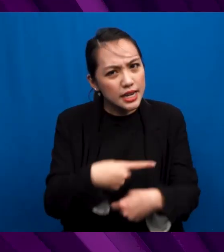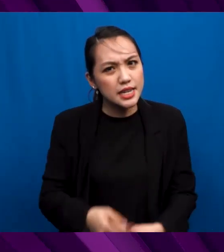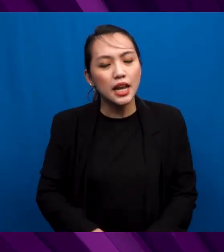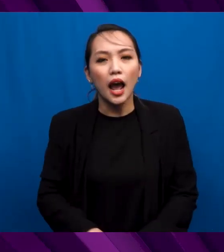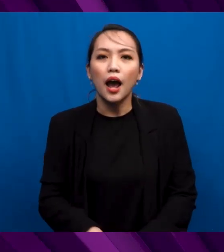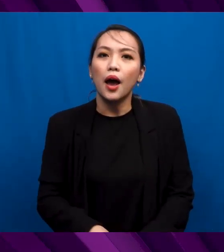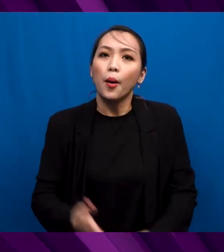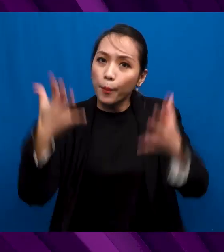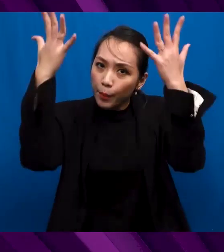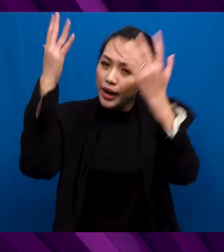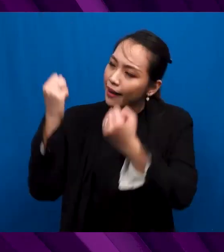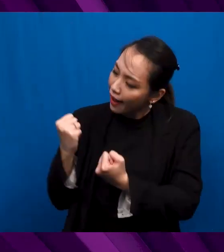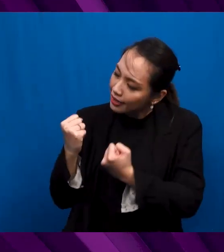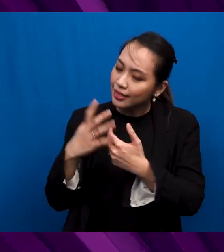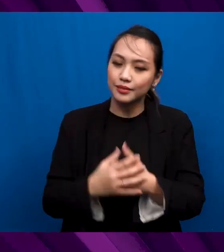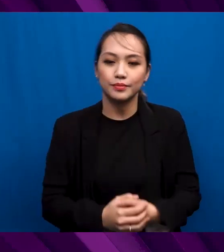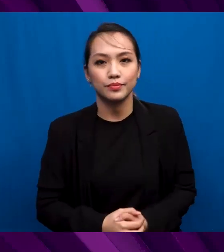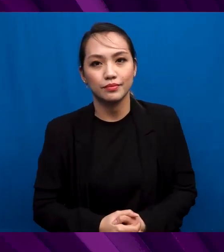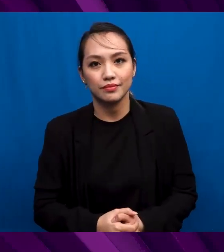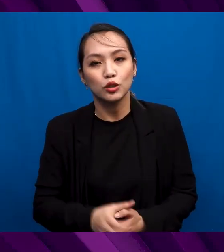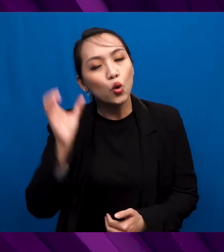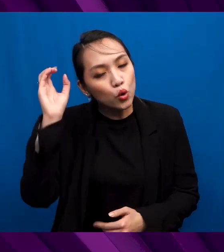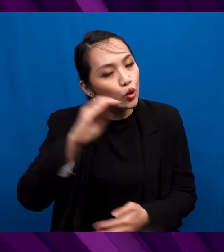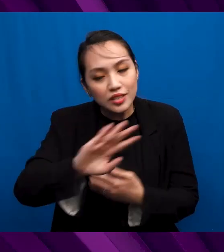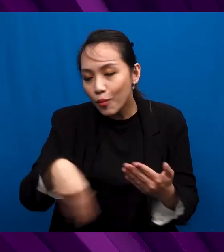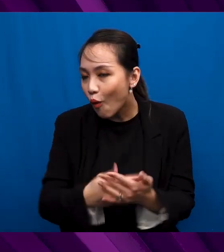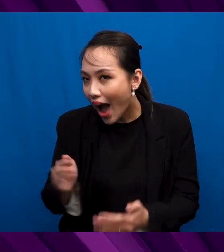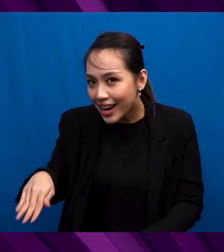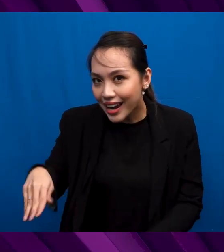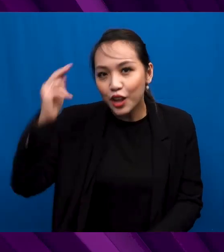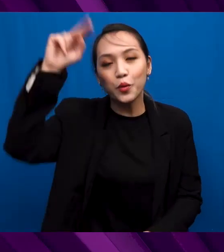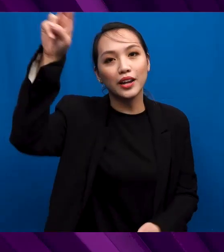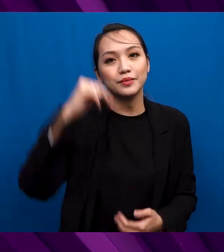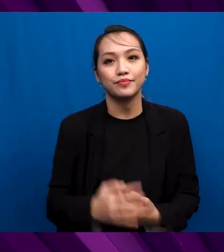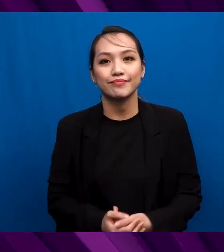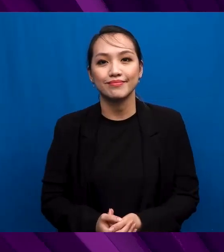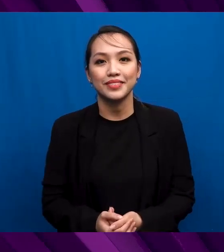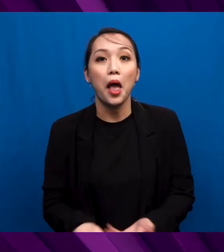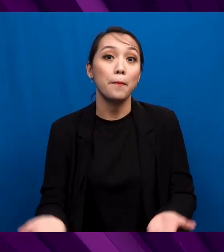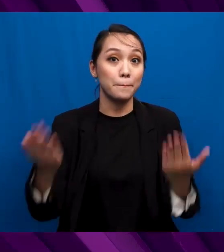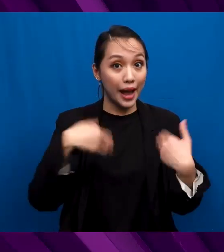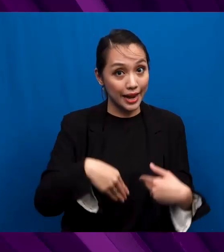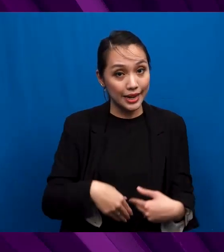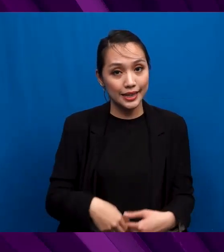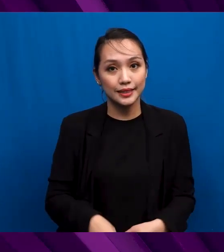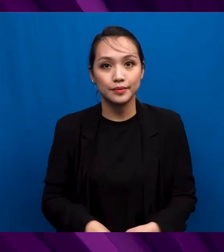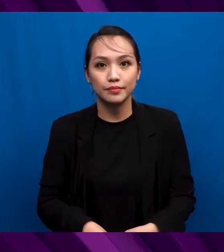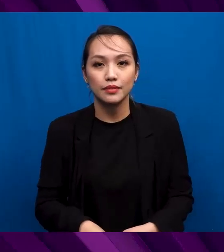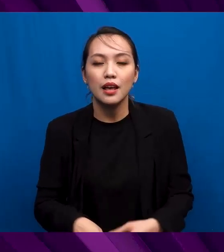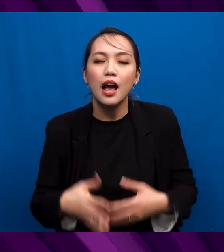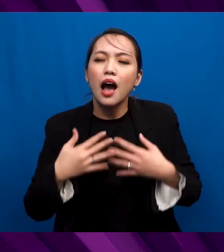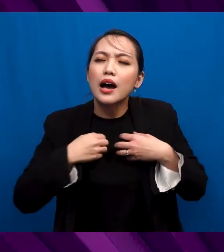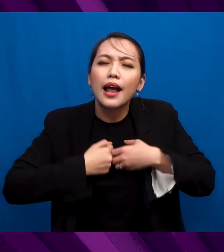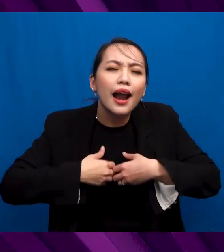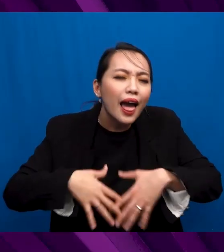memutarbalikkan kutuk menjadi berkat buat anak-anak Tuhan. Ya, tapi mari kita bekerja sama. Relakan hatimu